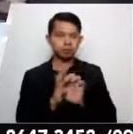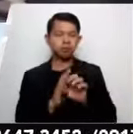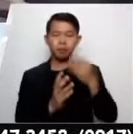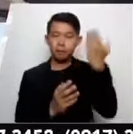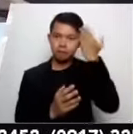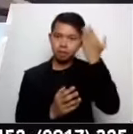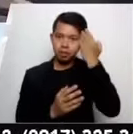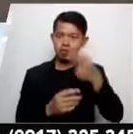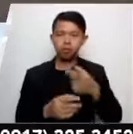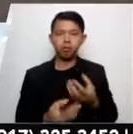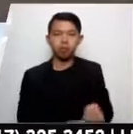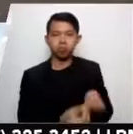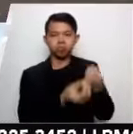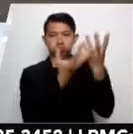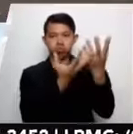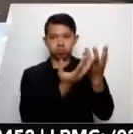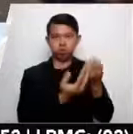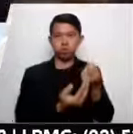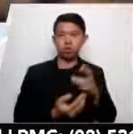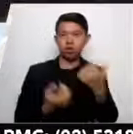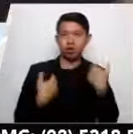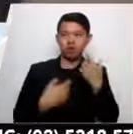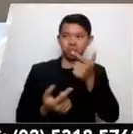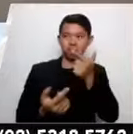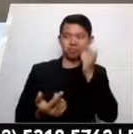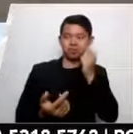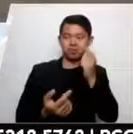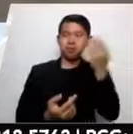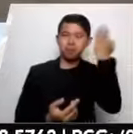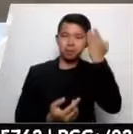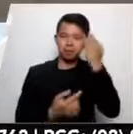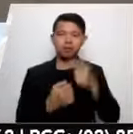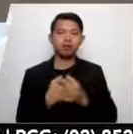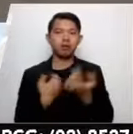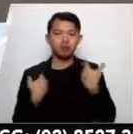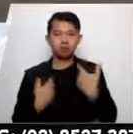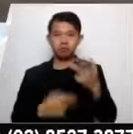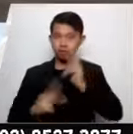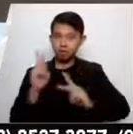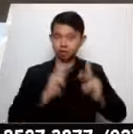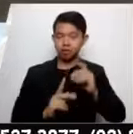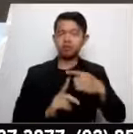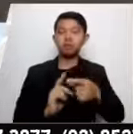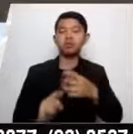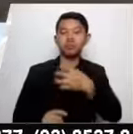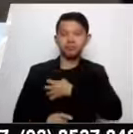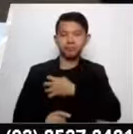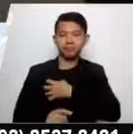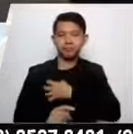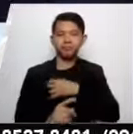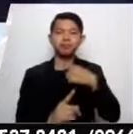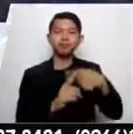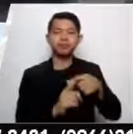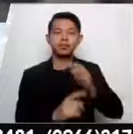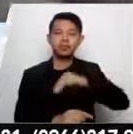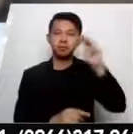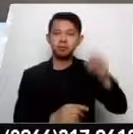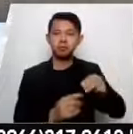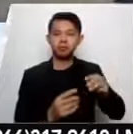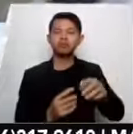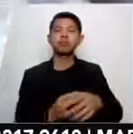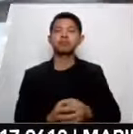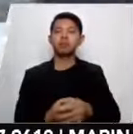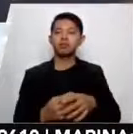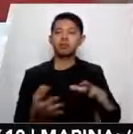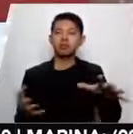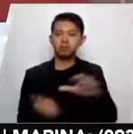hindi kaya'y may namarin. Bukod sa mga sibilyan at pulis, katuwang din ang Manila Disaster Risk Reduction and Management